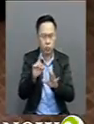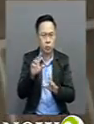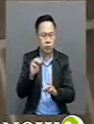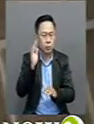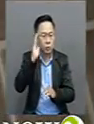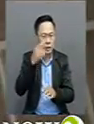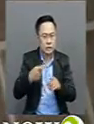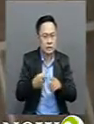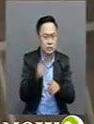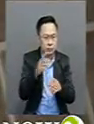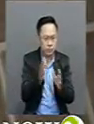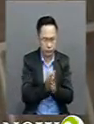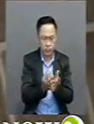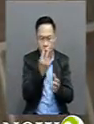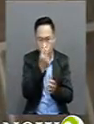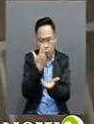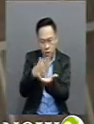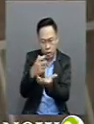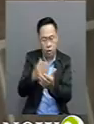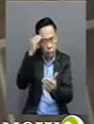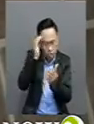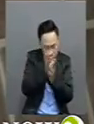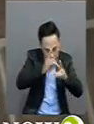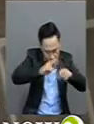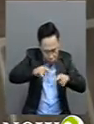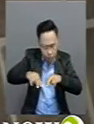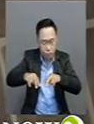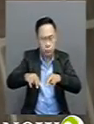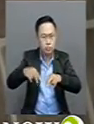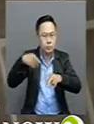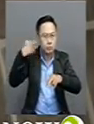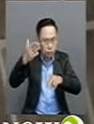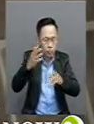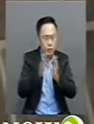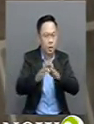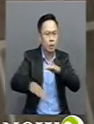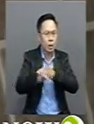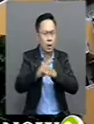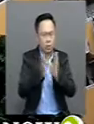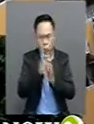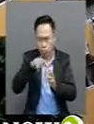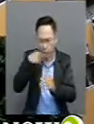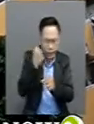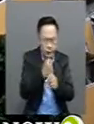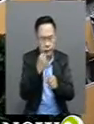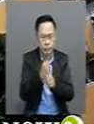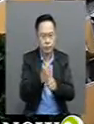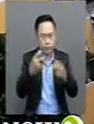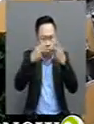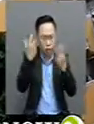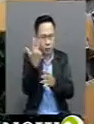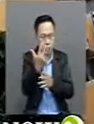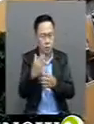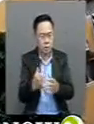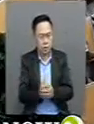นเปียนค่ะได้รับบาดเจ็บเหมือนกันเดี๋ยวต้องรอตำรวจเขาไปสืบสวนสอบสวนแล้วก็ขยายผลไปถึงตัวคนร้ายที่ก่อเหตุก่อนว่าเป็นใ